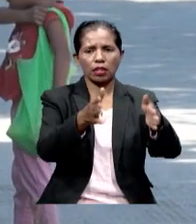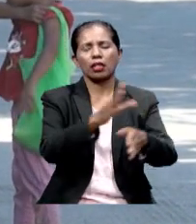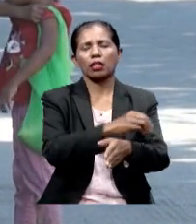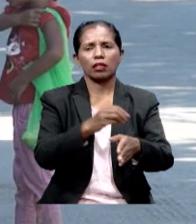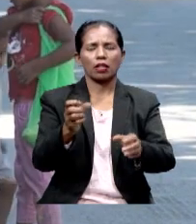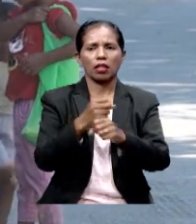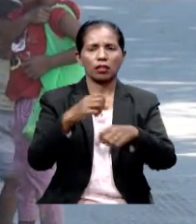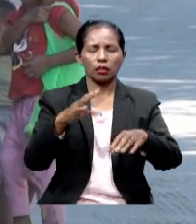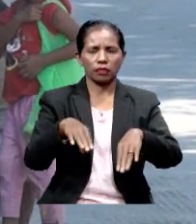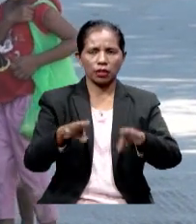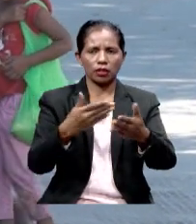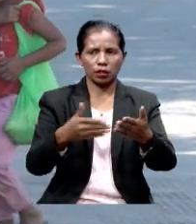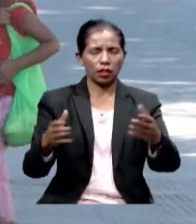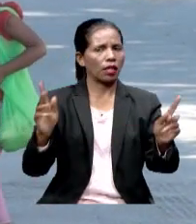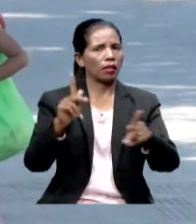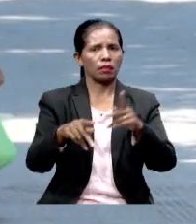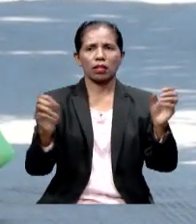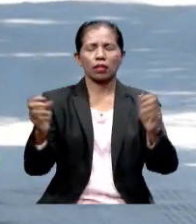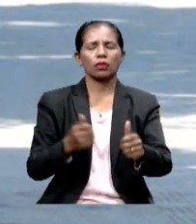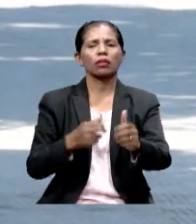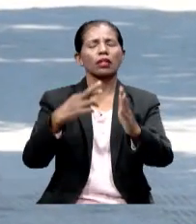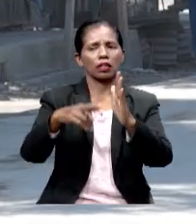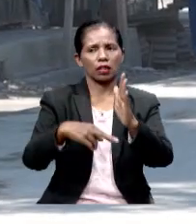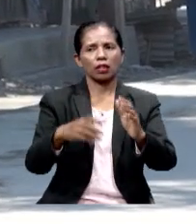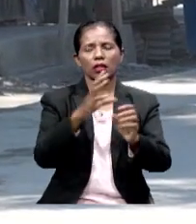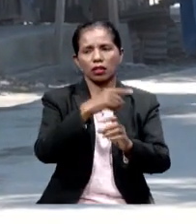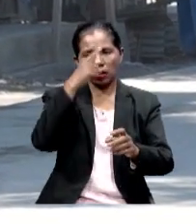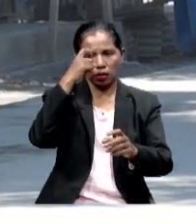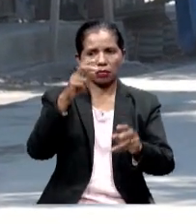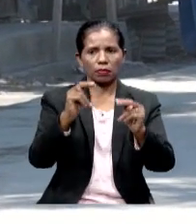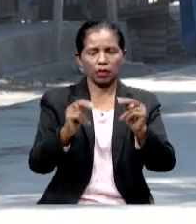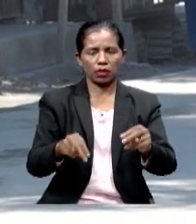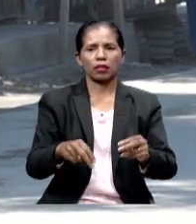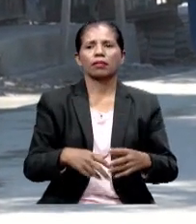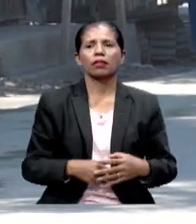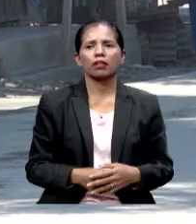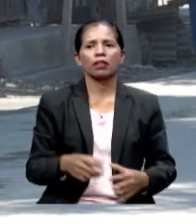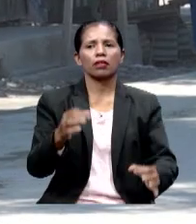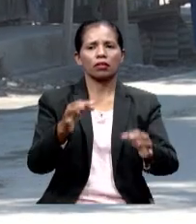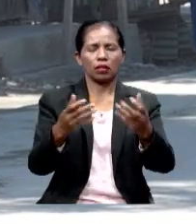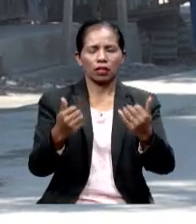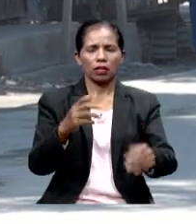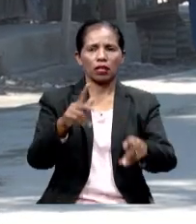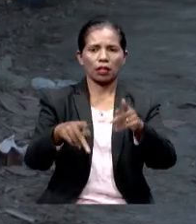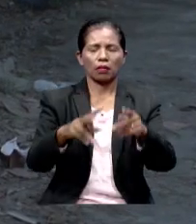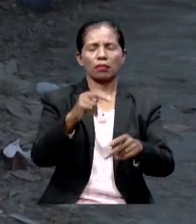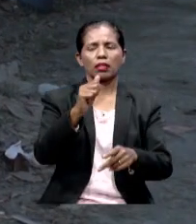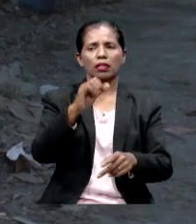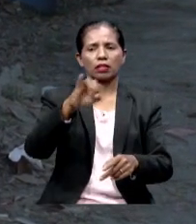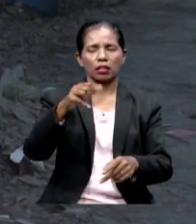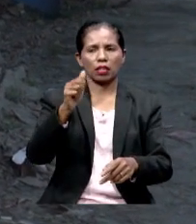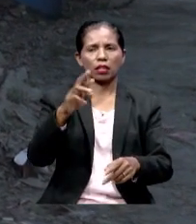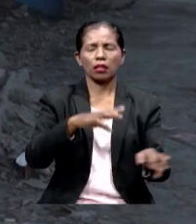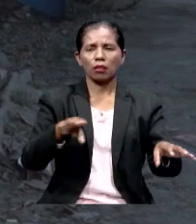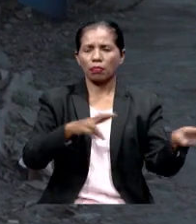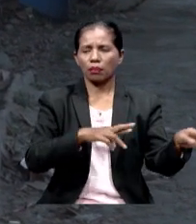negosio, mebe vendedor sira la cumpri regulamento ne, ho razão necessidade ma cobriga. Mas ke nune vendedor Nazario Pinto pronto coopera